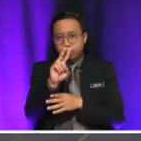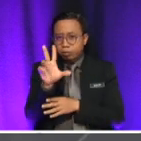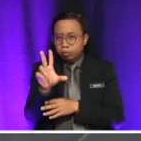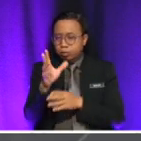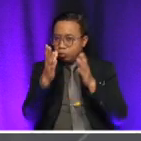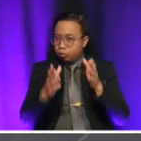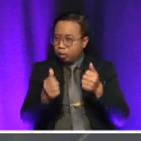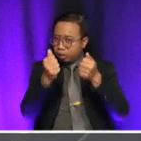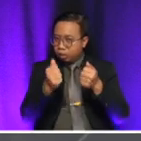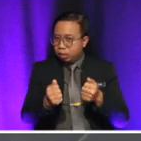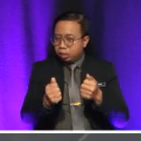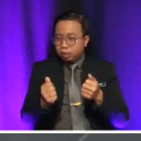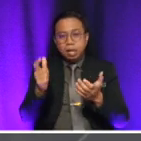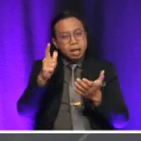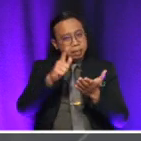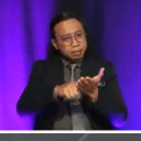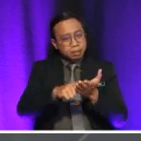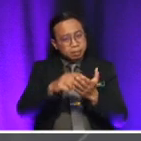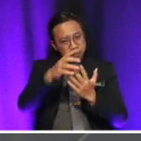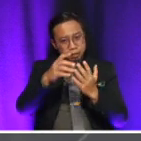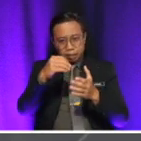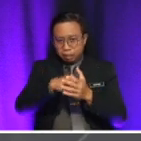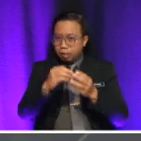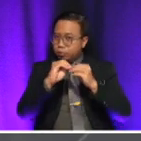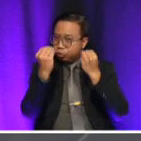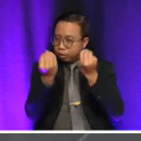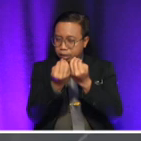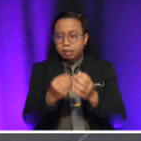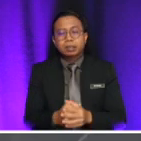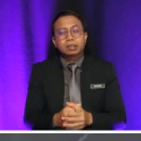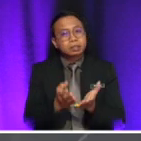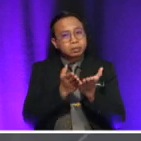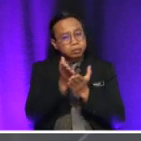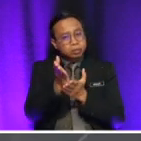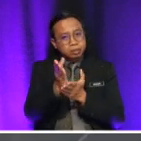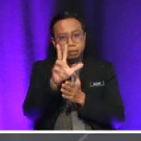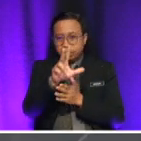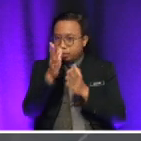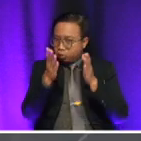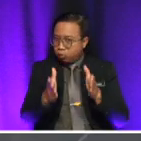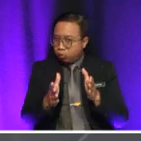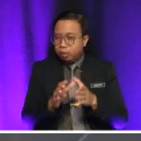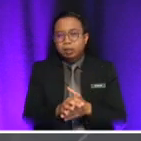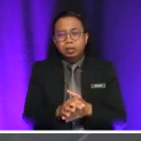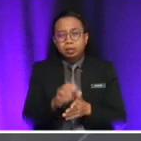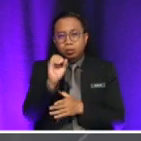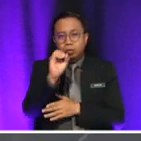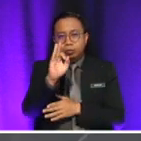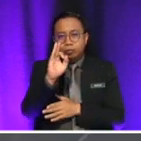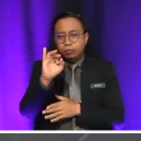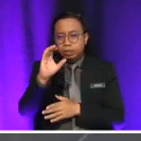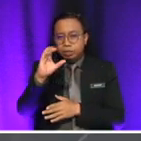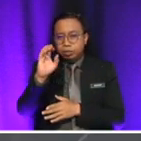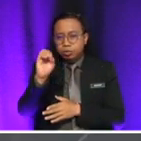yang dilantik dalam kalangan masyarakat tertentu seterusnya 3 orang X official